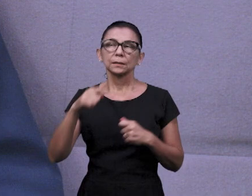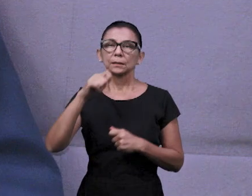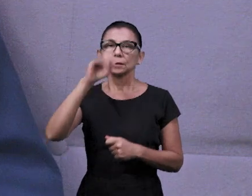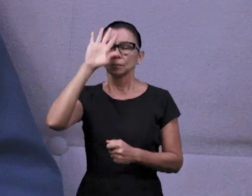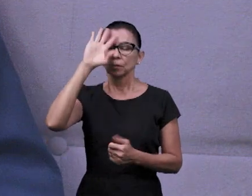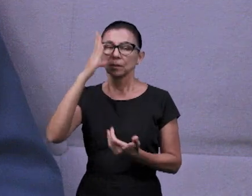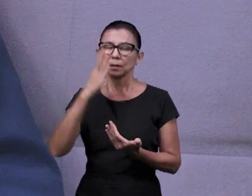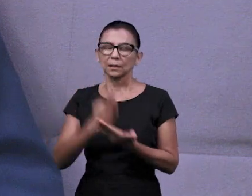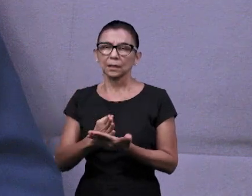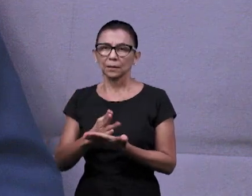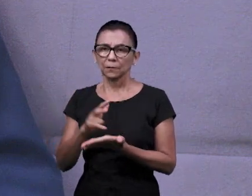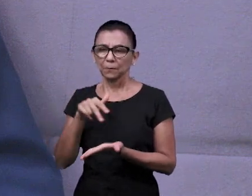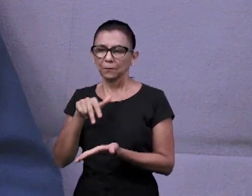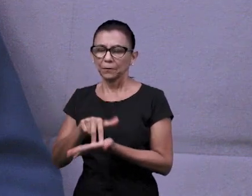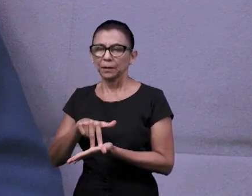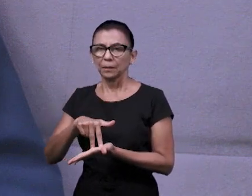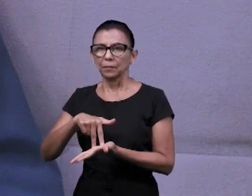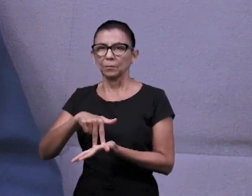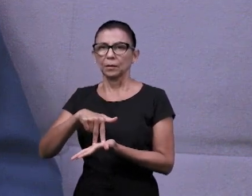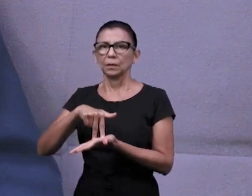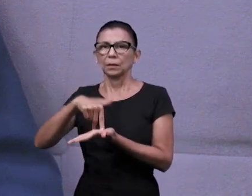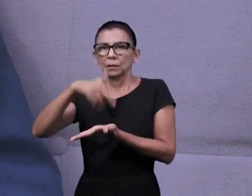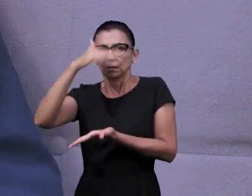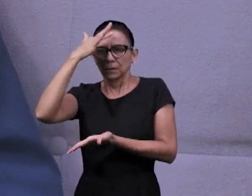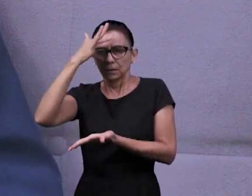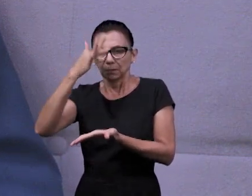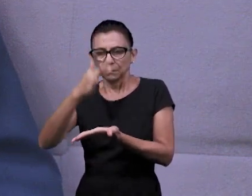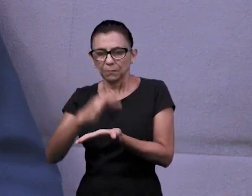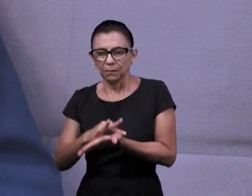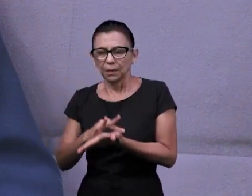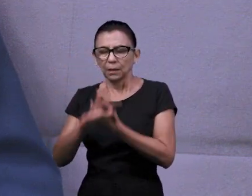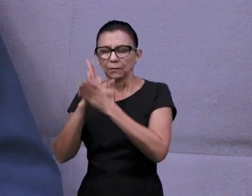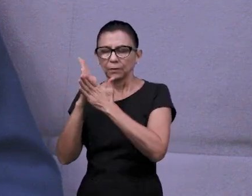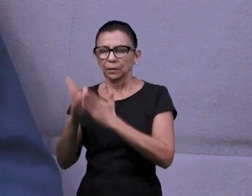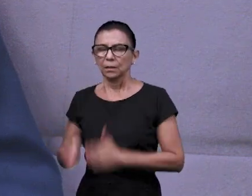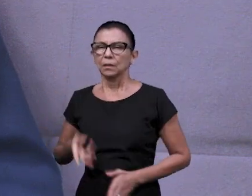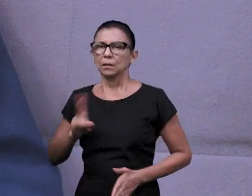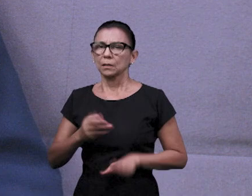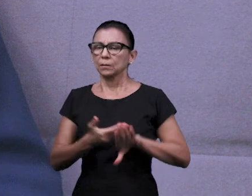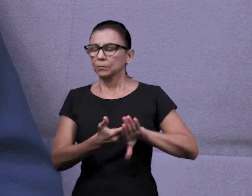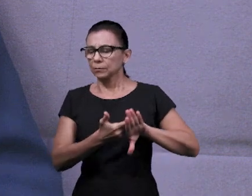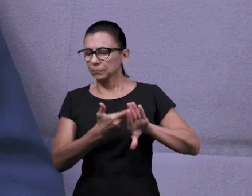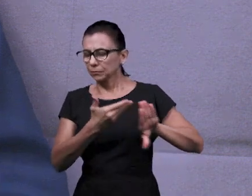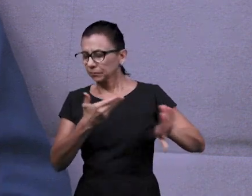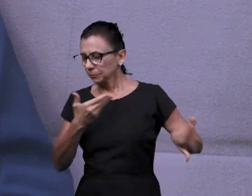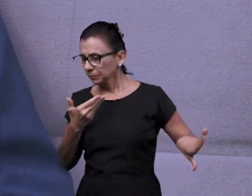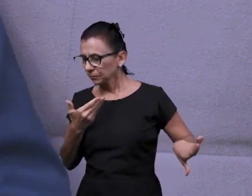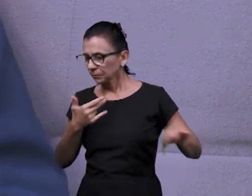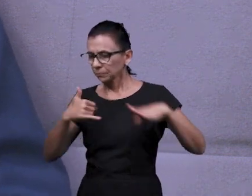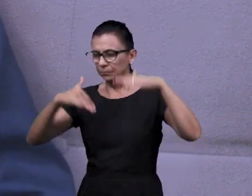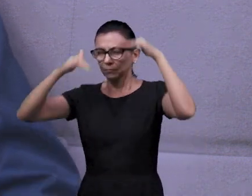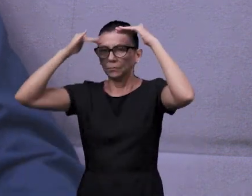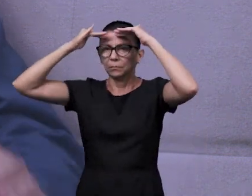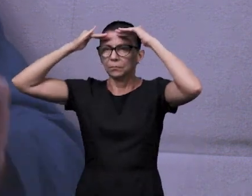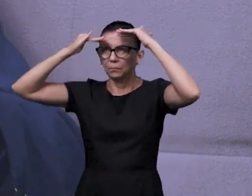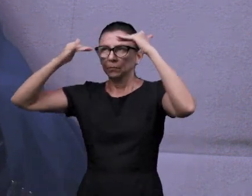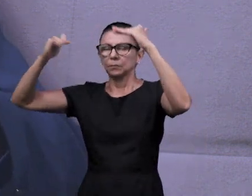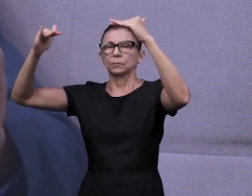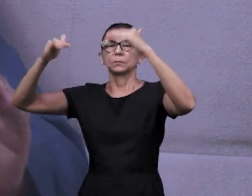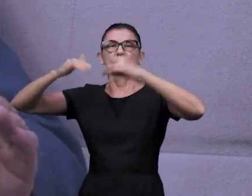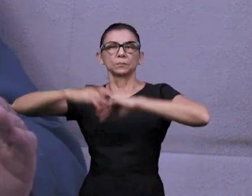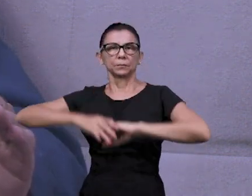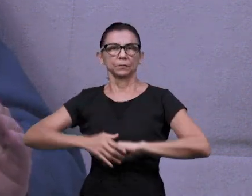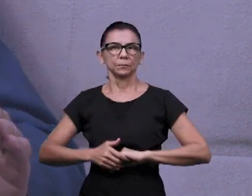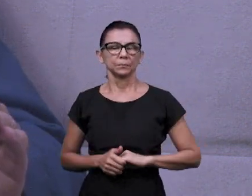et fidélité en servant à Dieu, en sanctification et obéissance.